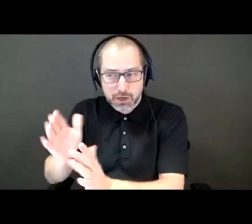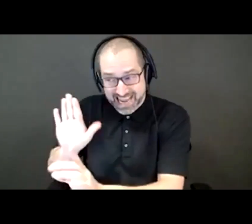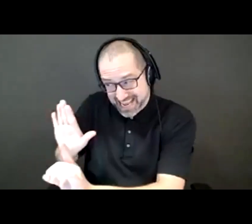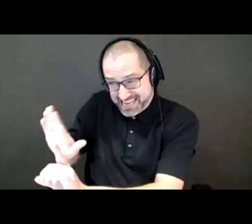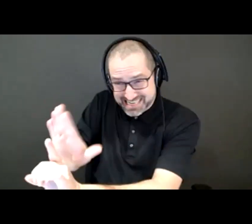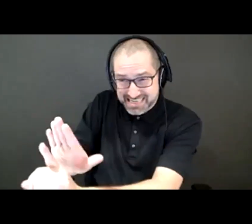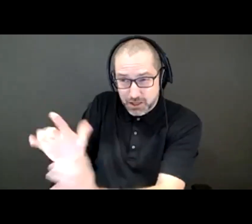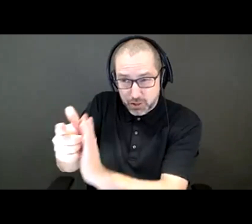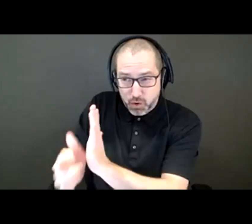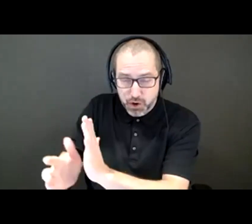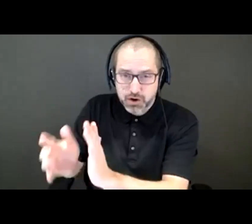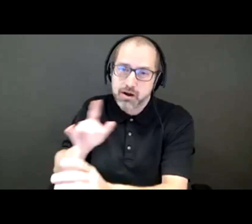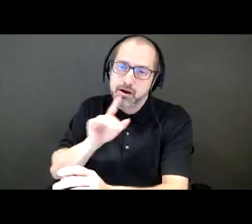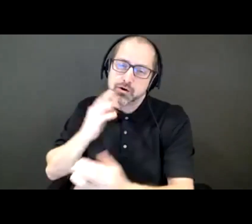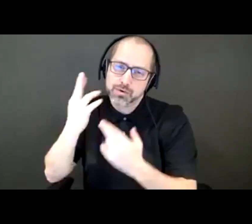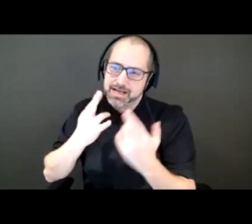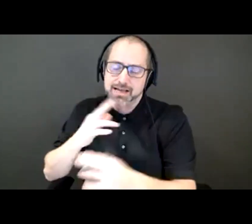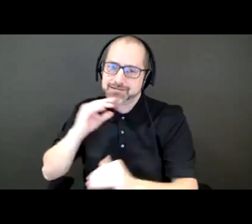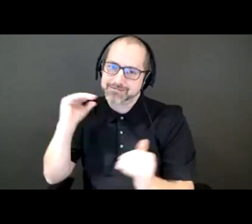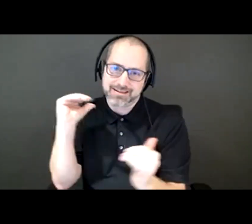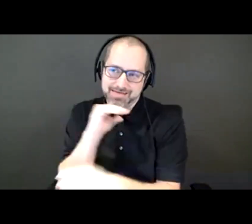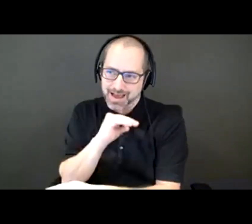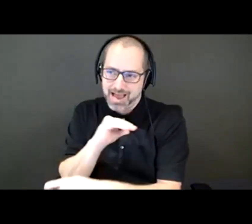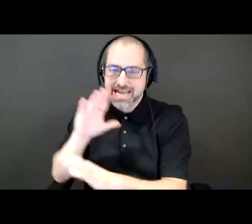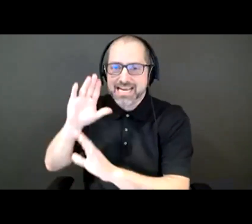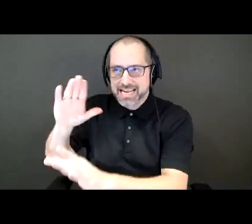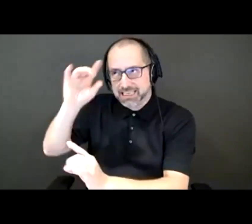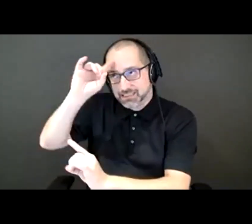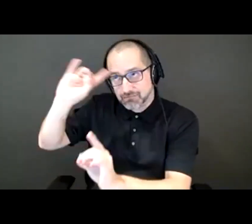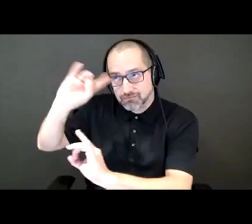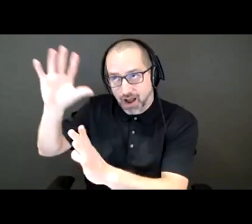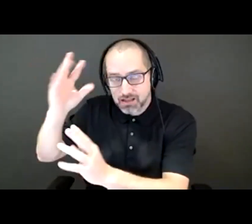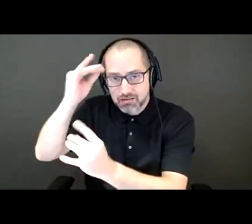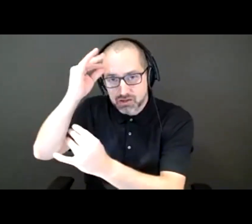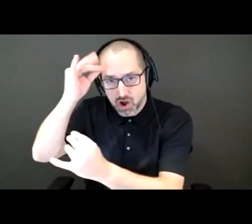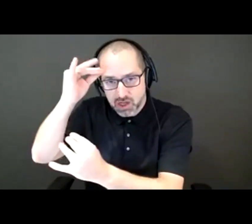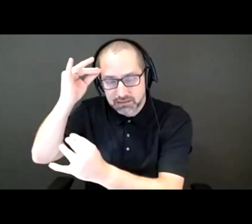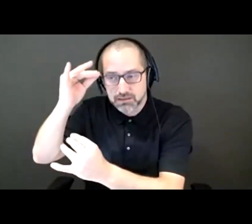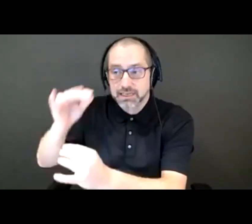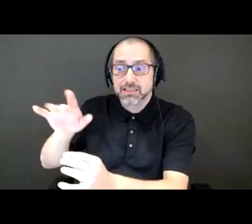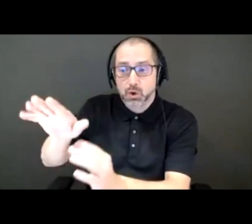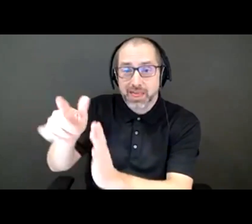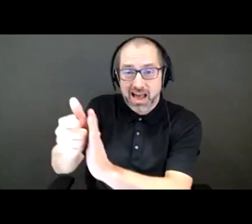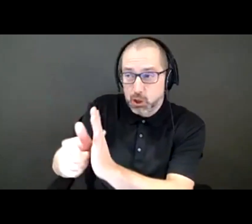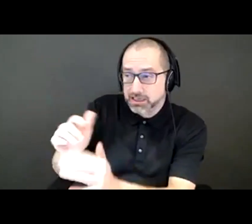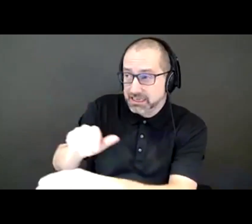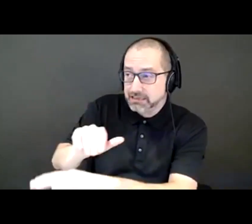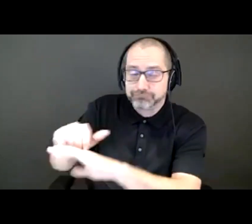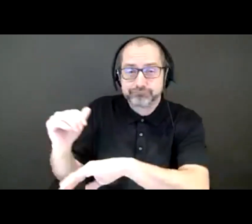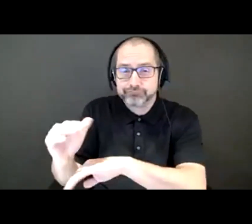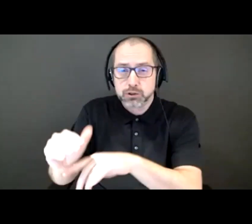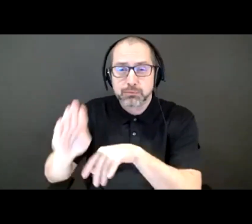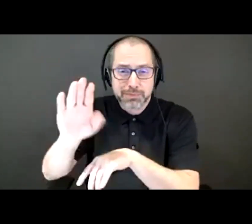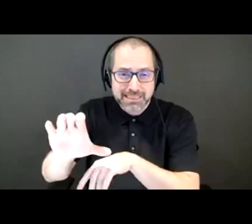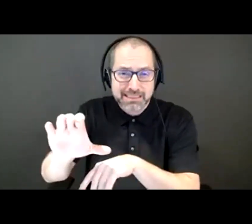même son avocat a vu qu'il projetait ses pensées violentes et c'est son avocat qui l'a signalé au ministre de